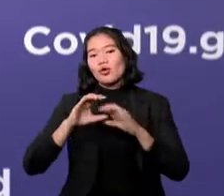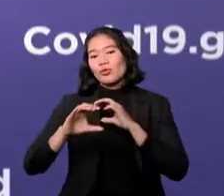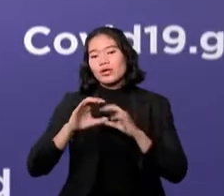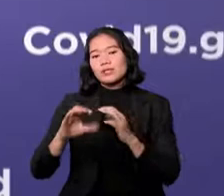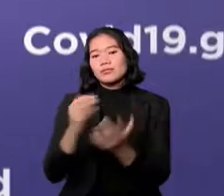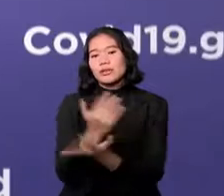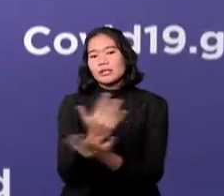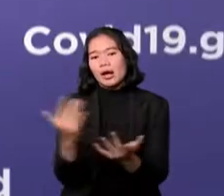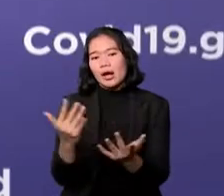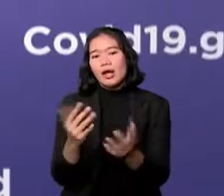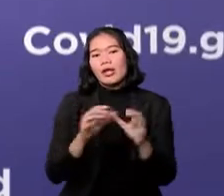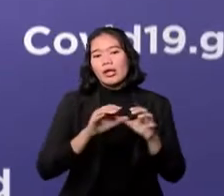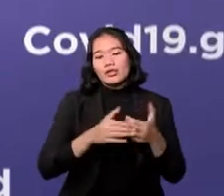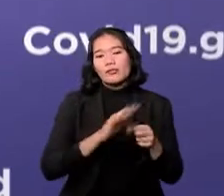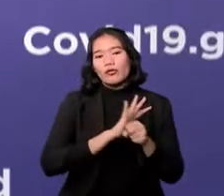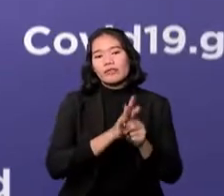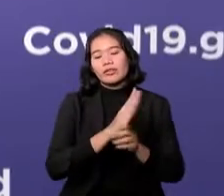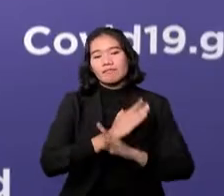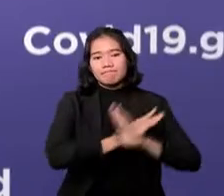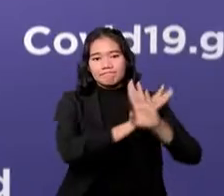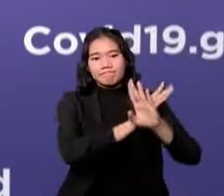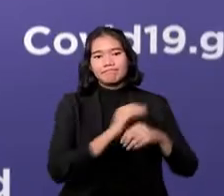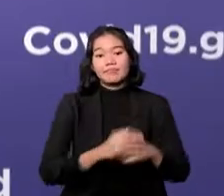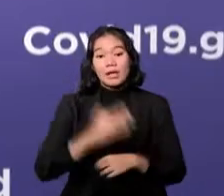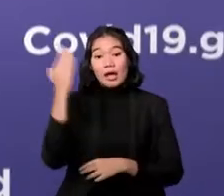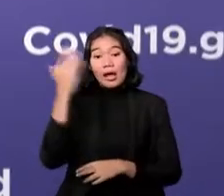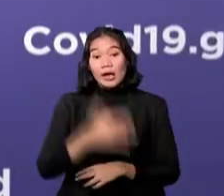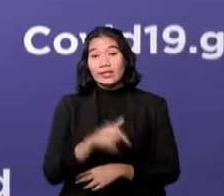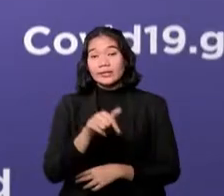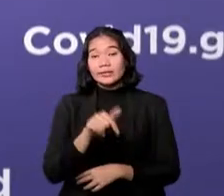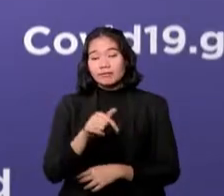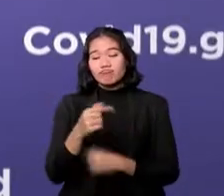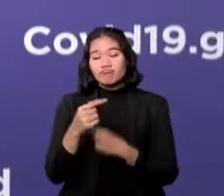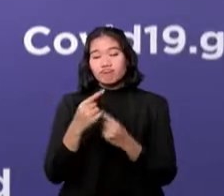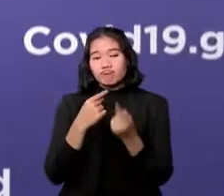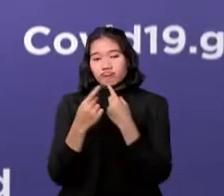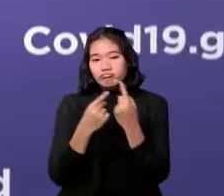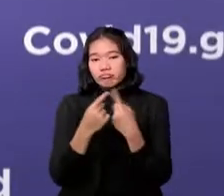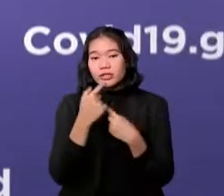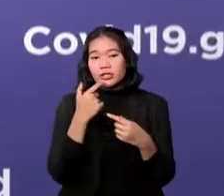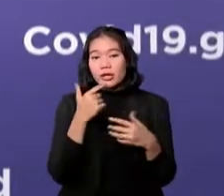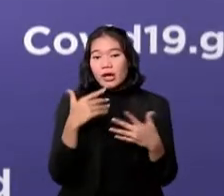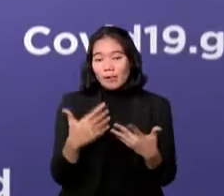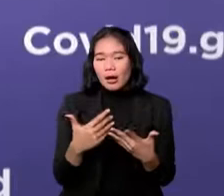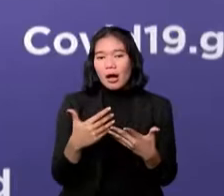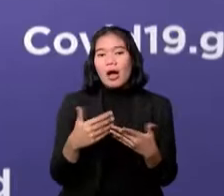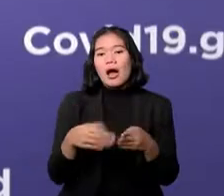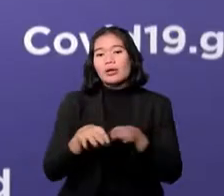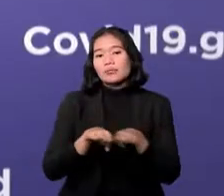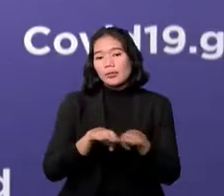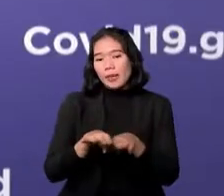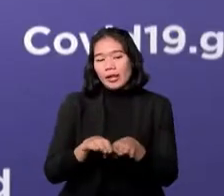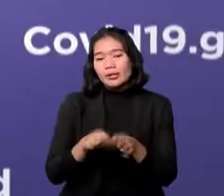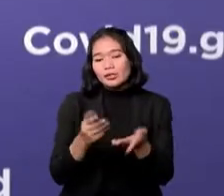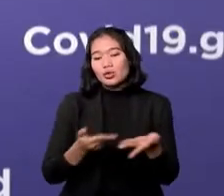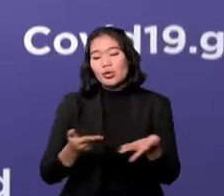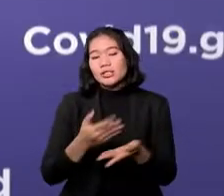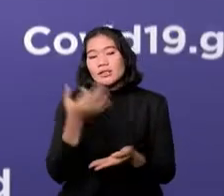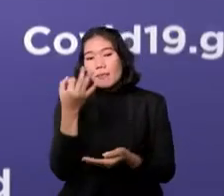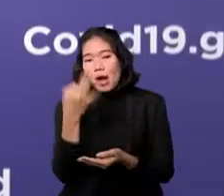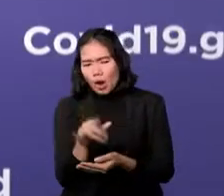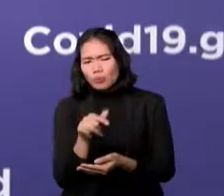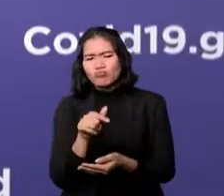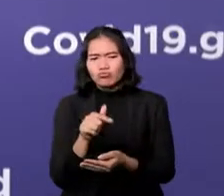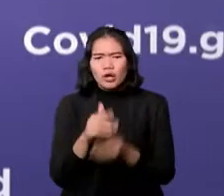Publik Percepatan Penanganan COVID-19. Hari ini kita akan membahas tentang adaptasi kebiasaan baru dalam